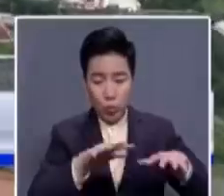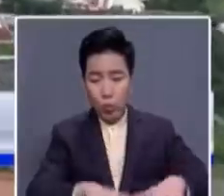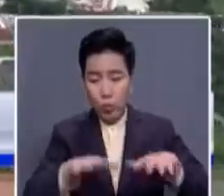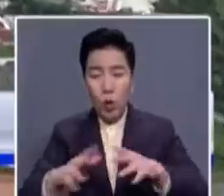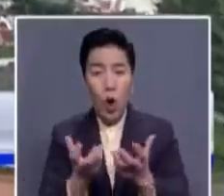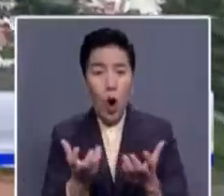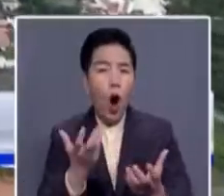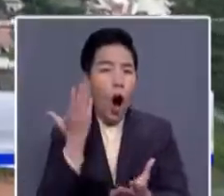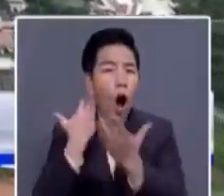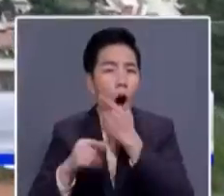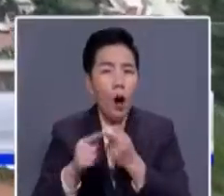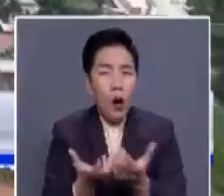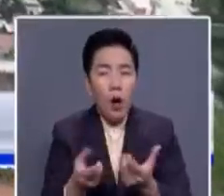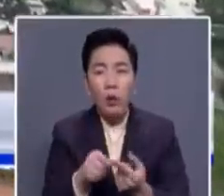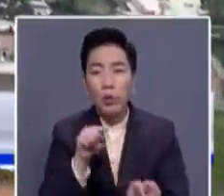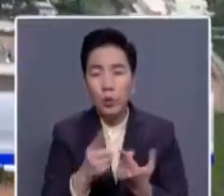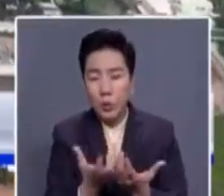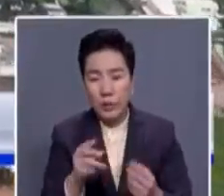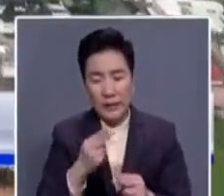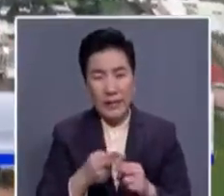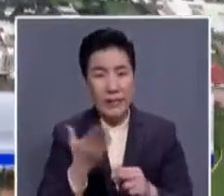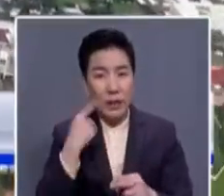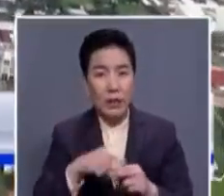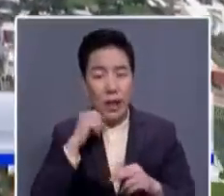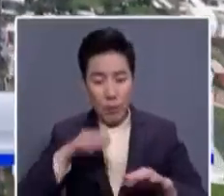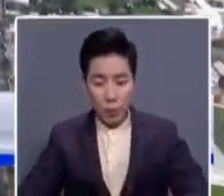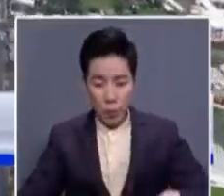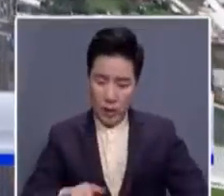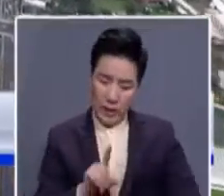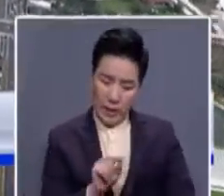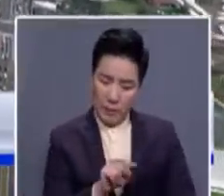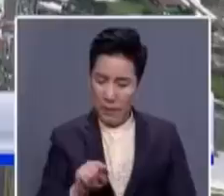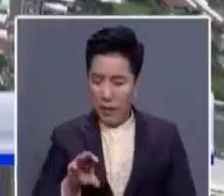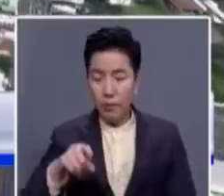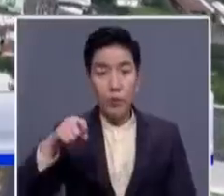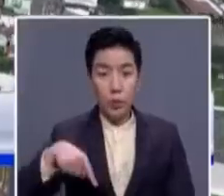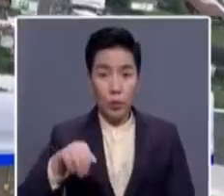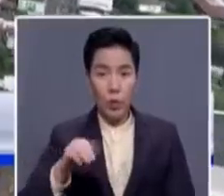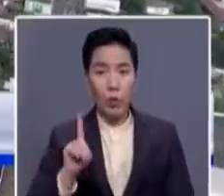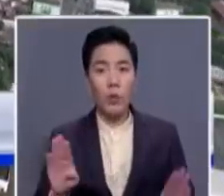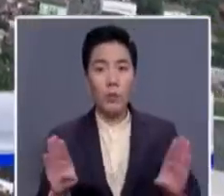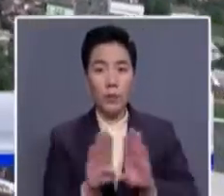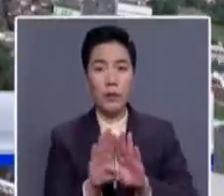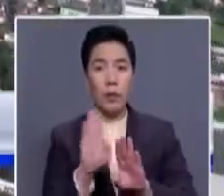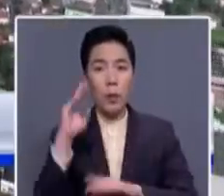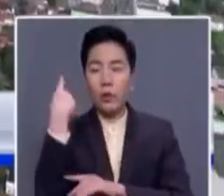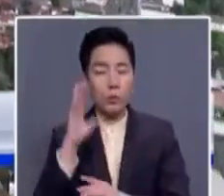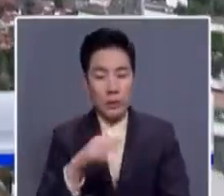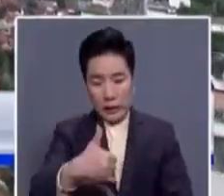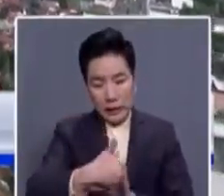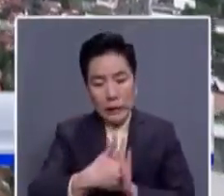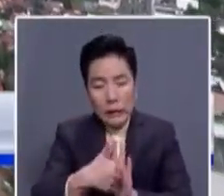พิพิธภัณฑ์พยาคังคากแลนด์มาร์คยโสธรระดับน้ำสูง 20-50 เซนติเมตรต้องปิดให้บริการนักท่องเที่ยวชั่วค